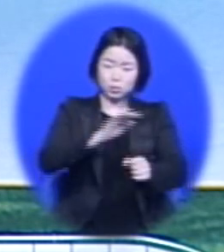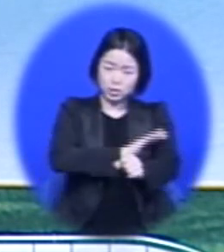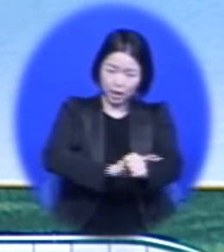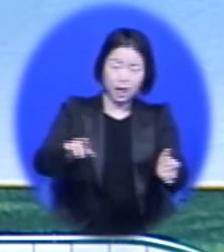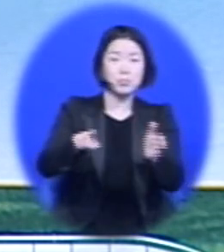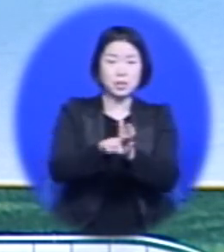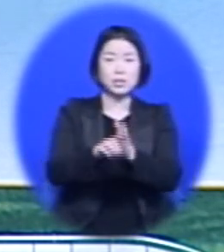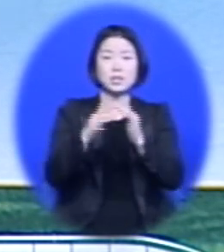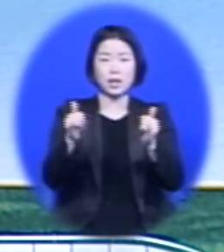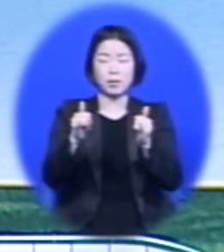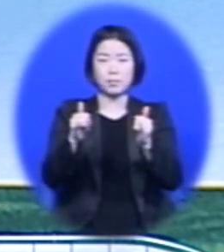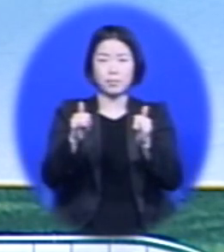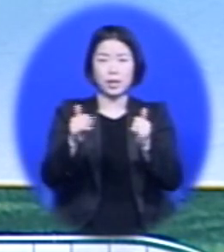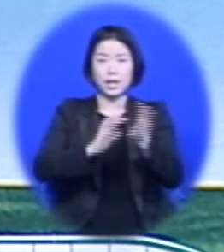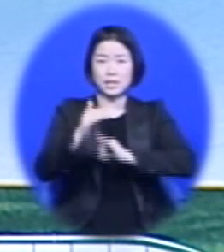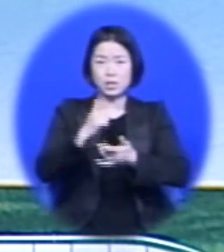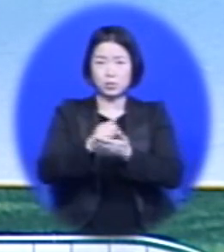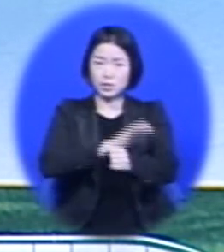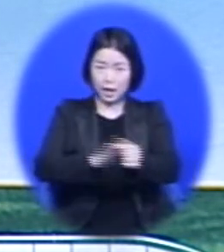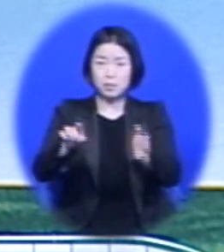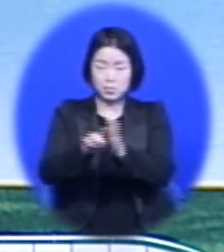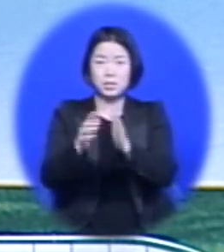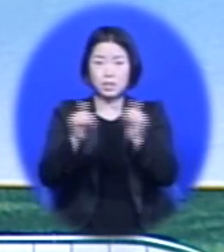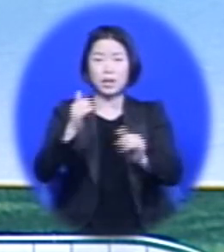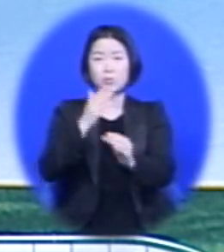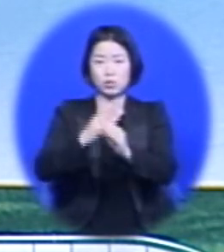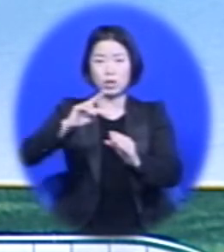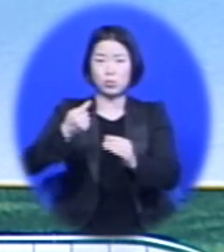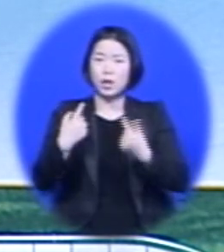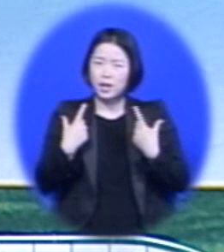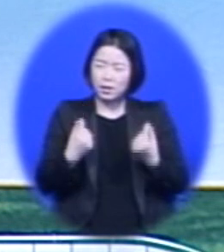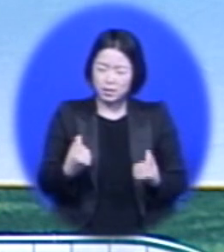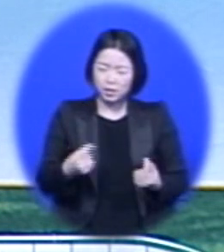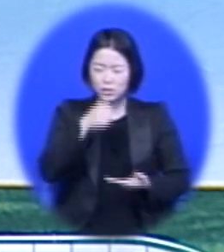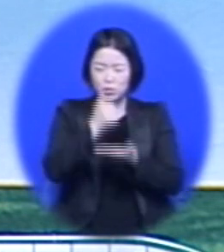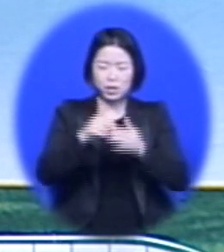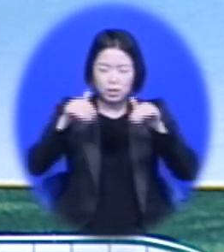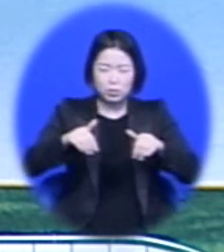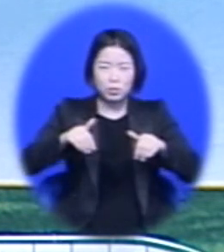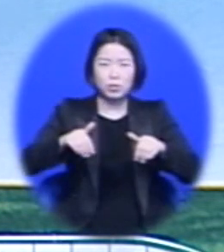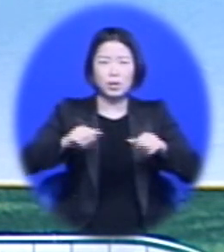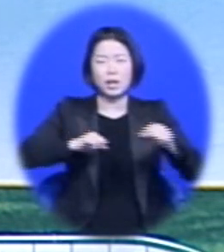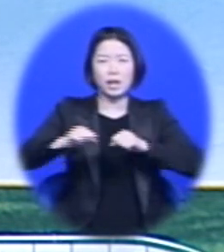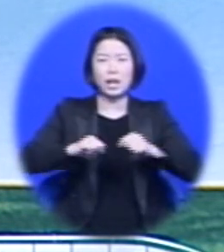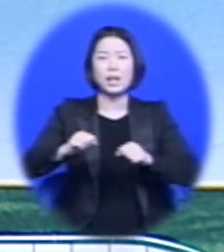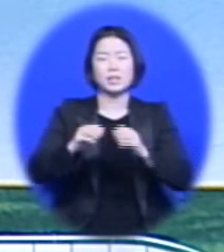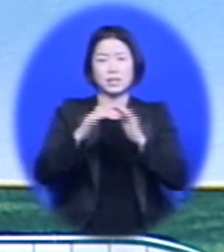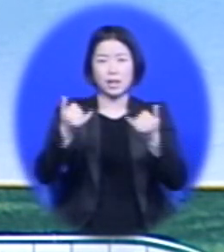사람, 소위 예수를 잘 믿는다는 사람 중에 여전히 죄의 종로를 하고 사는 사람이 많은